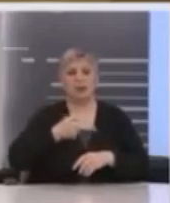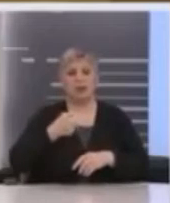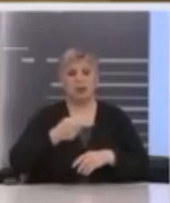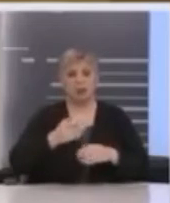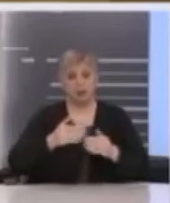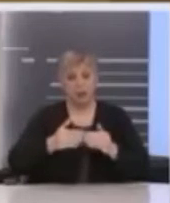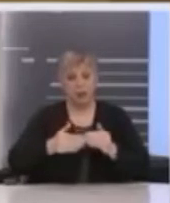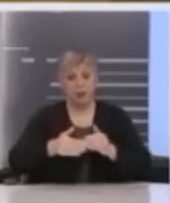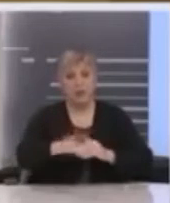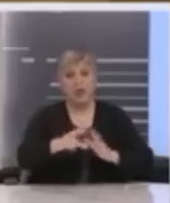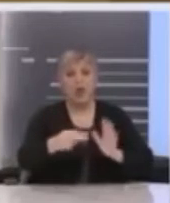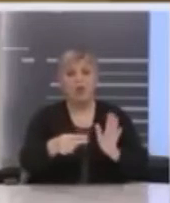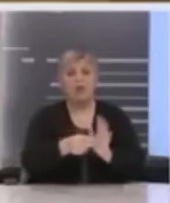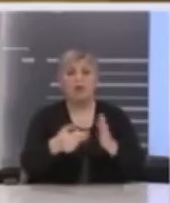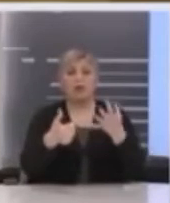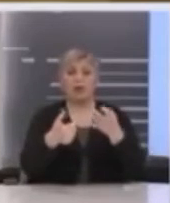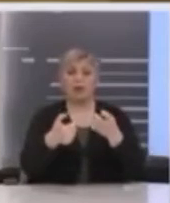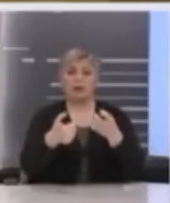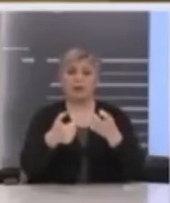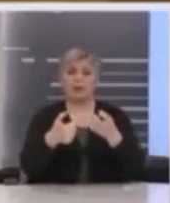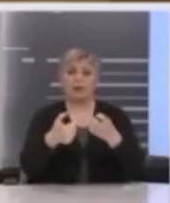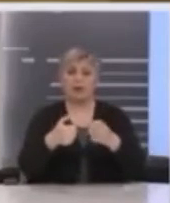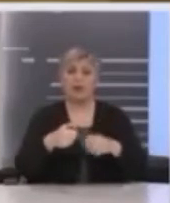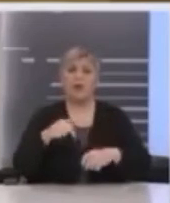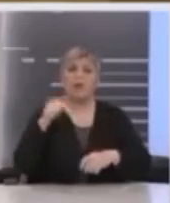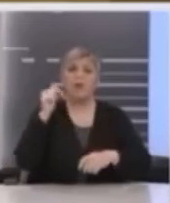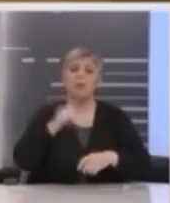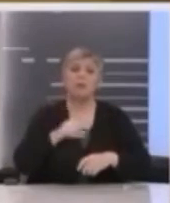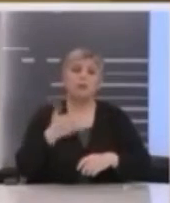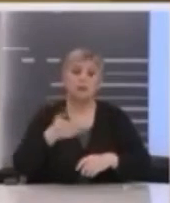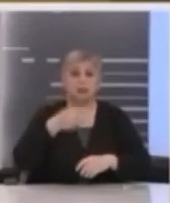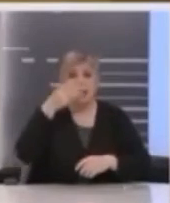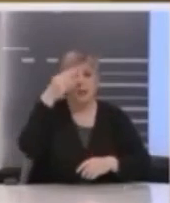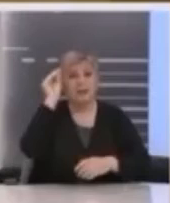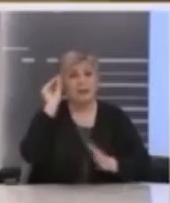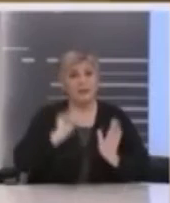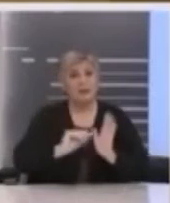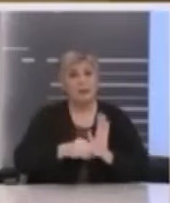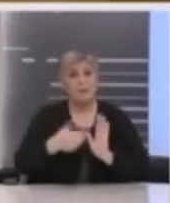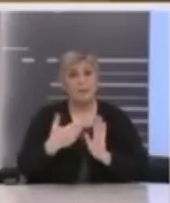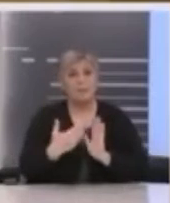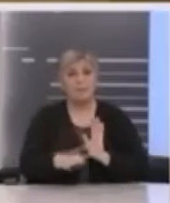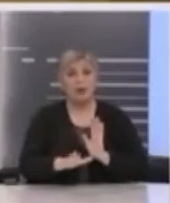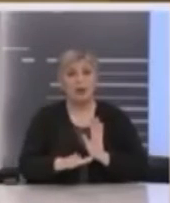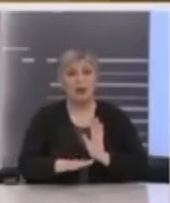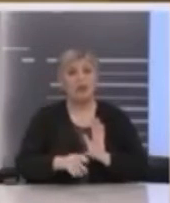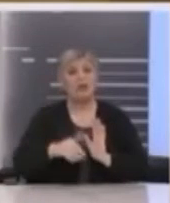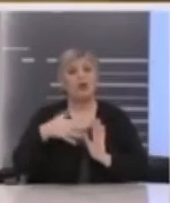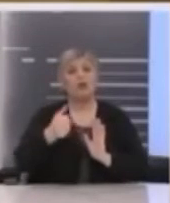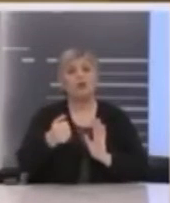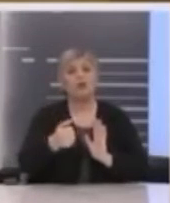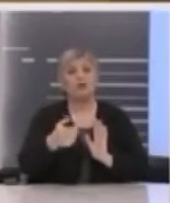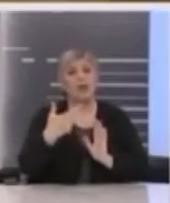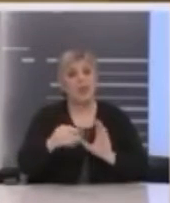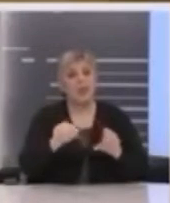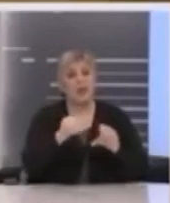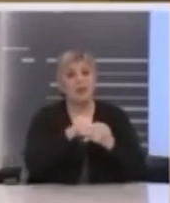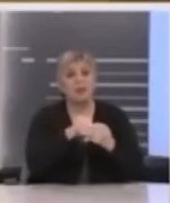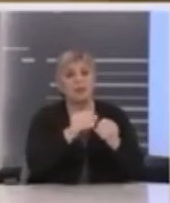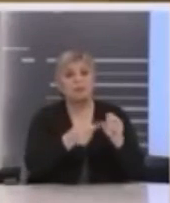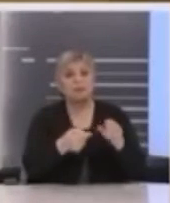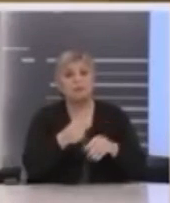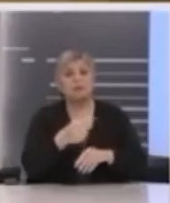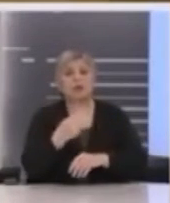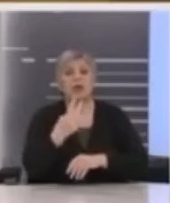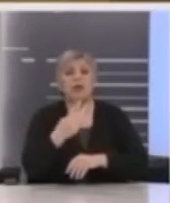όπου έχουμε ήδη αναλάβει υποχρέωση με την υπογραφή του κυρίου Τσίπρα για πρωτογενές πλεόνασμα 2,4% κατά μέσο